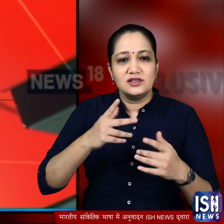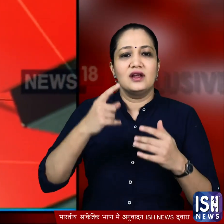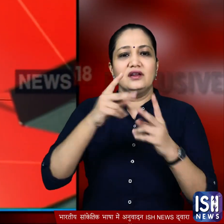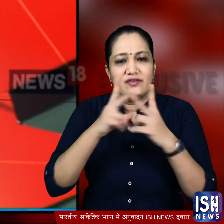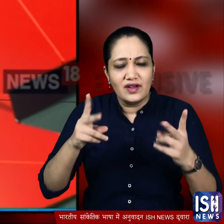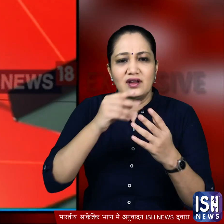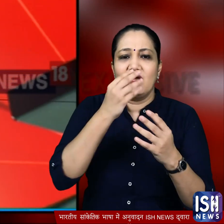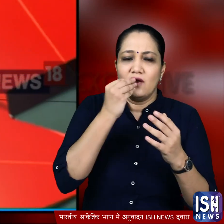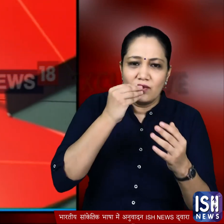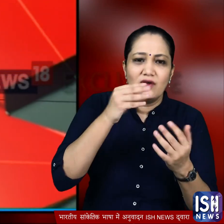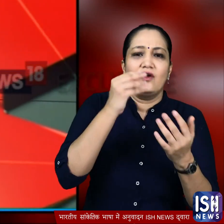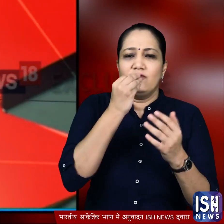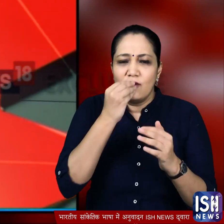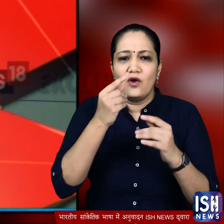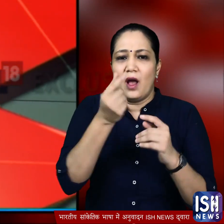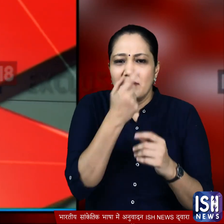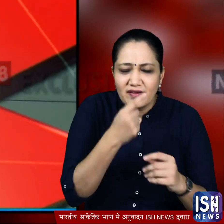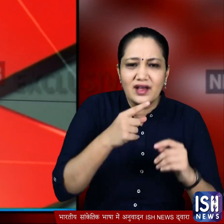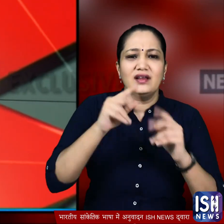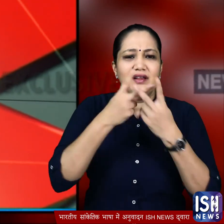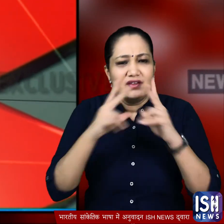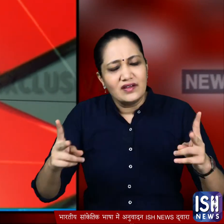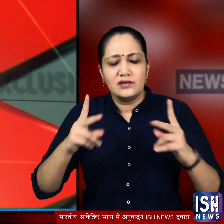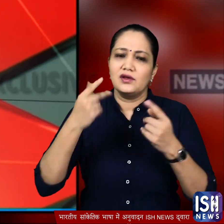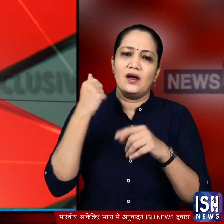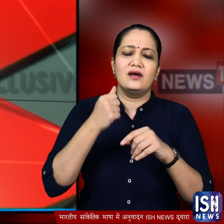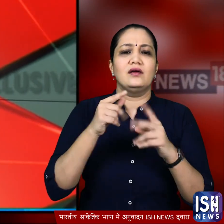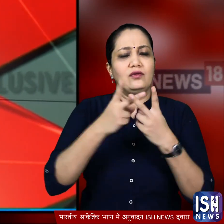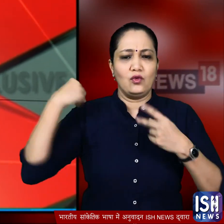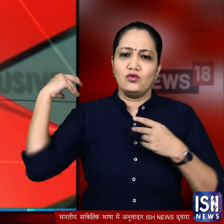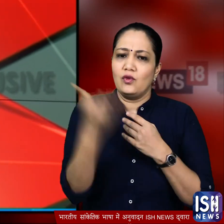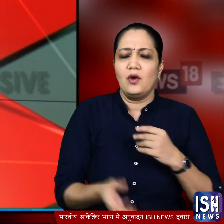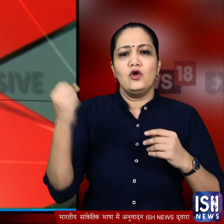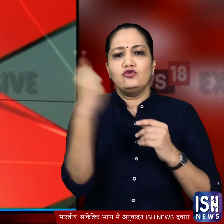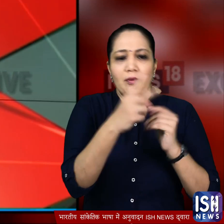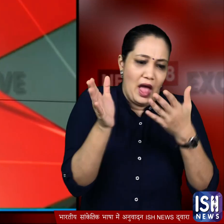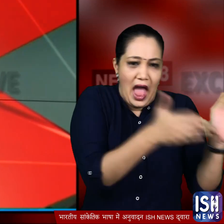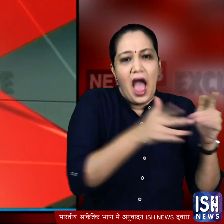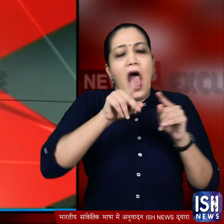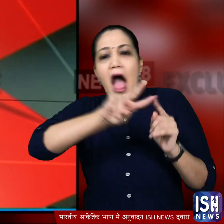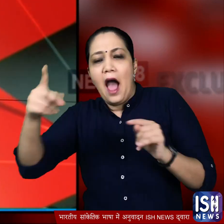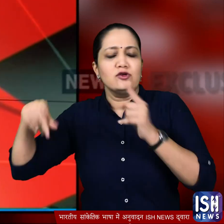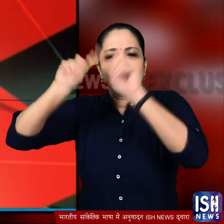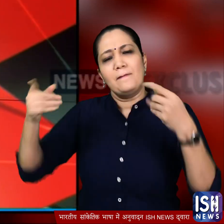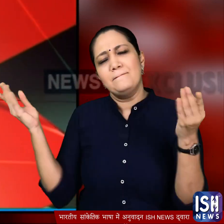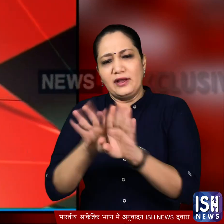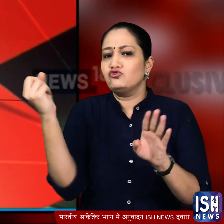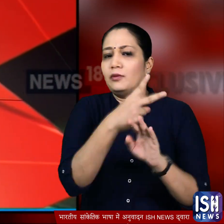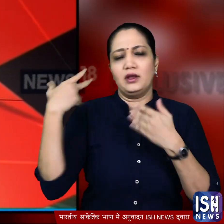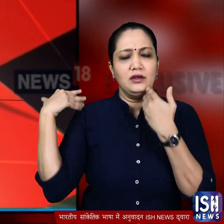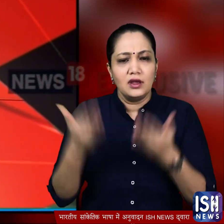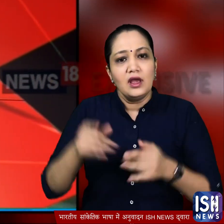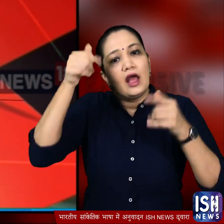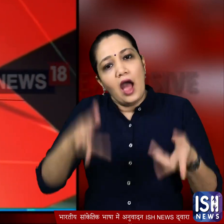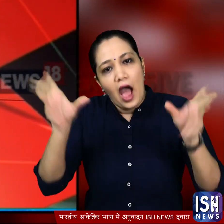में राशन, दवा और फल सब्जी के अलावा ज्यादातर दुकानों को लगभग 2 महीनों की बंदी झेलनी पड़ी। और अब उन दुकानदारों को